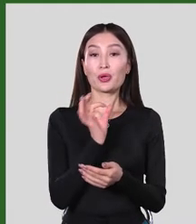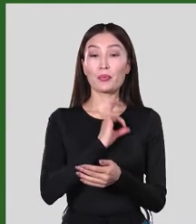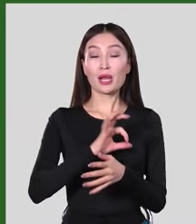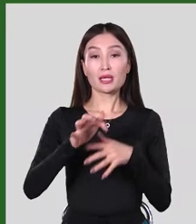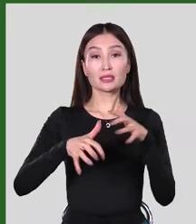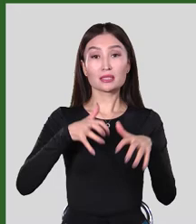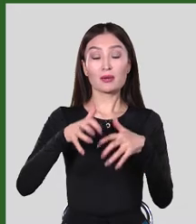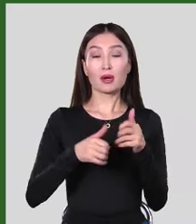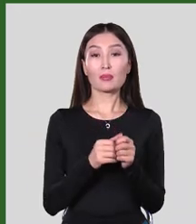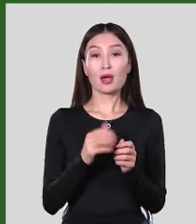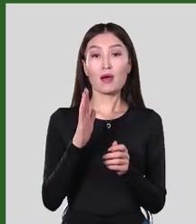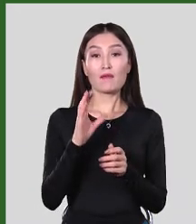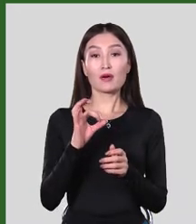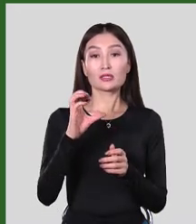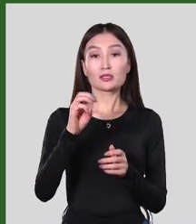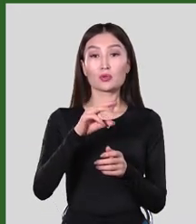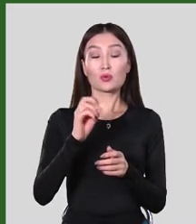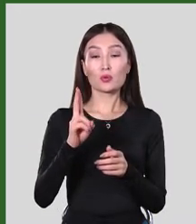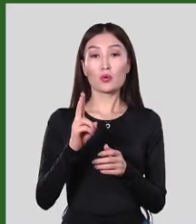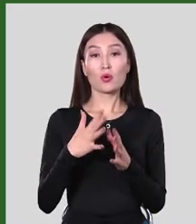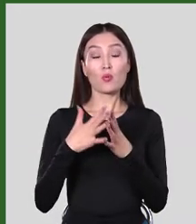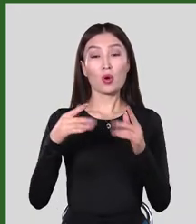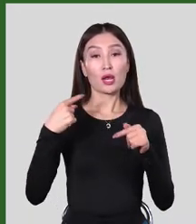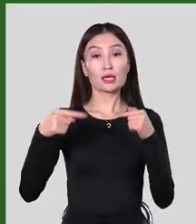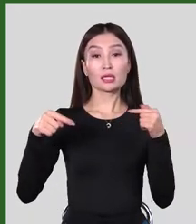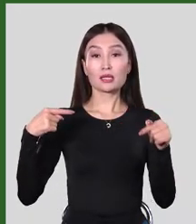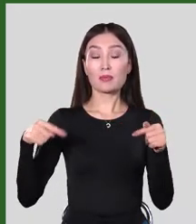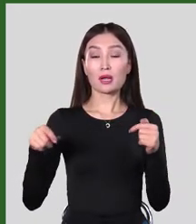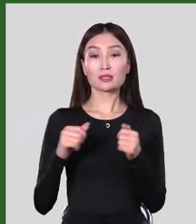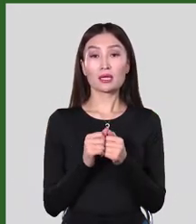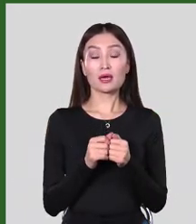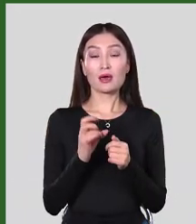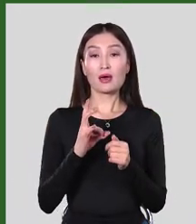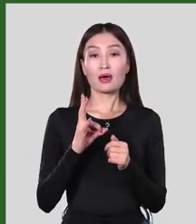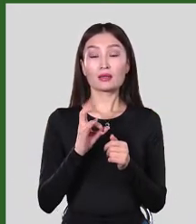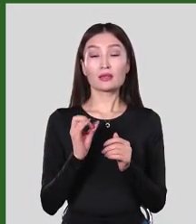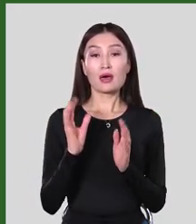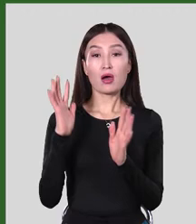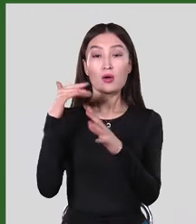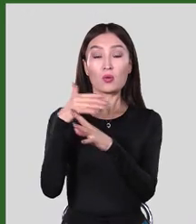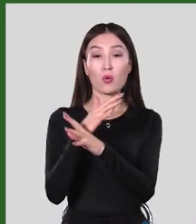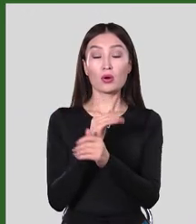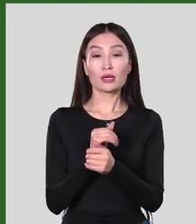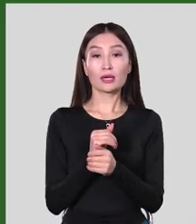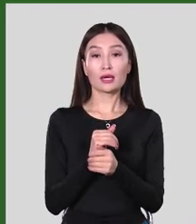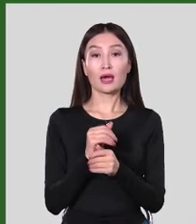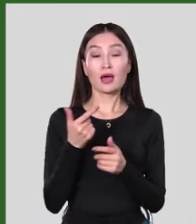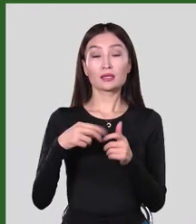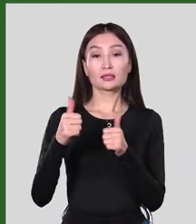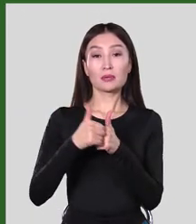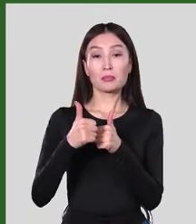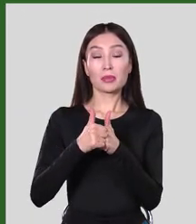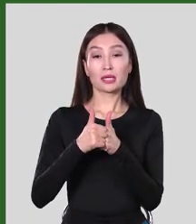Полезные ископаемые в восточной части материка более разнообразны. На плоскогорьях и нагорьях, где близко